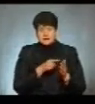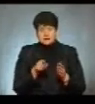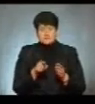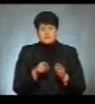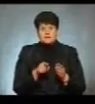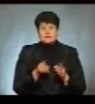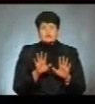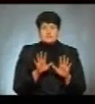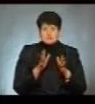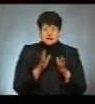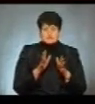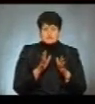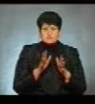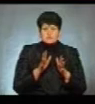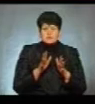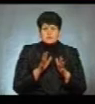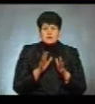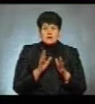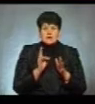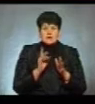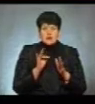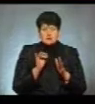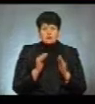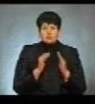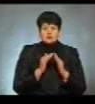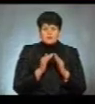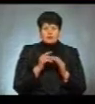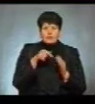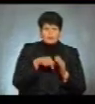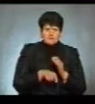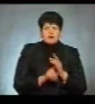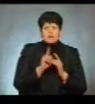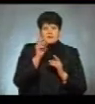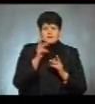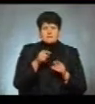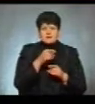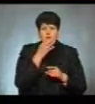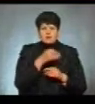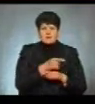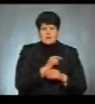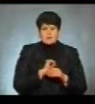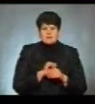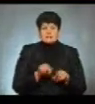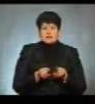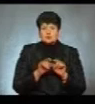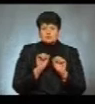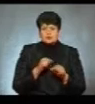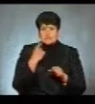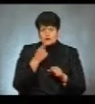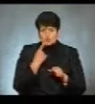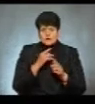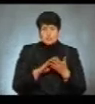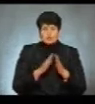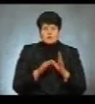Тобто або щось сталося, кран прорвав, чи будинку, батарея, підвалі, чи та, щось, то це він відповідає? Так само можна індивідуальний договір вибрати